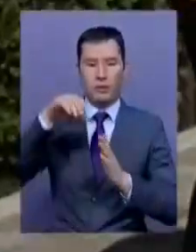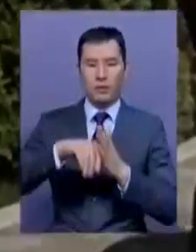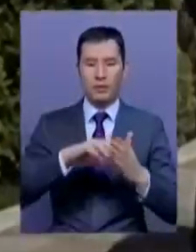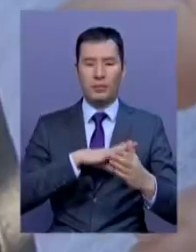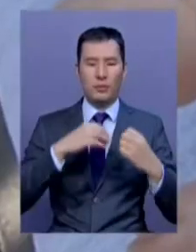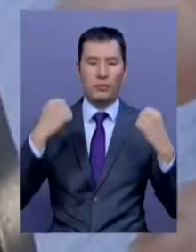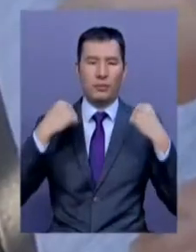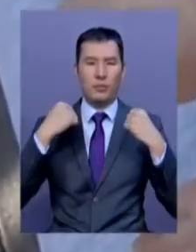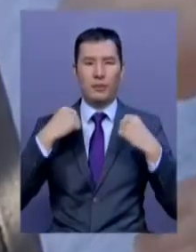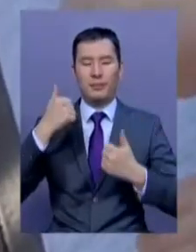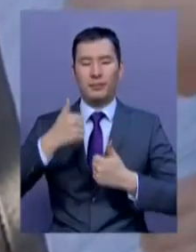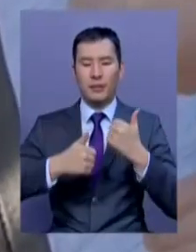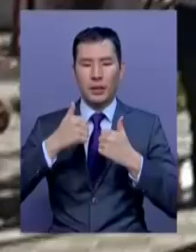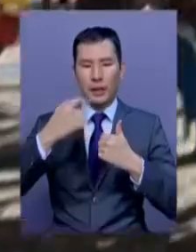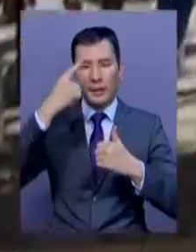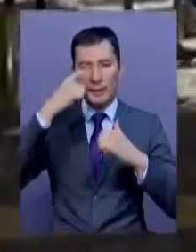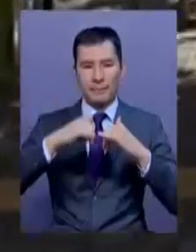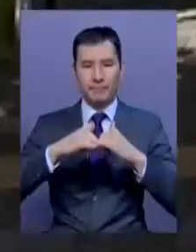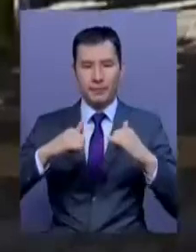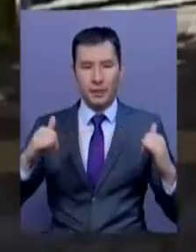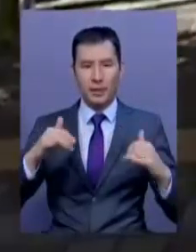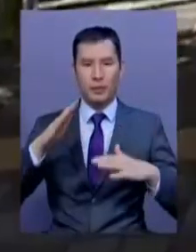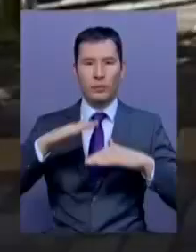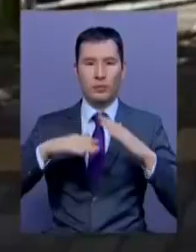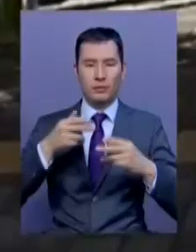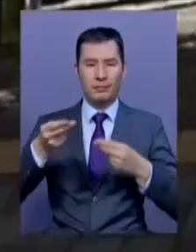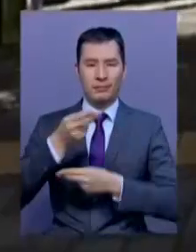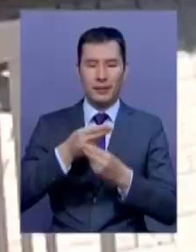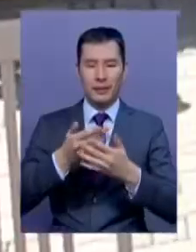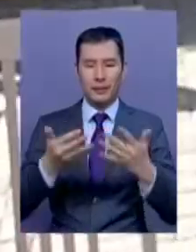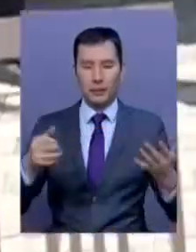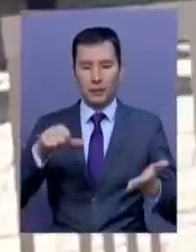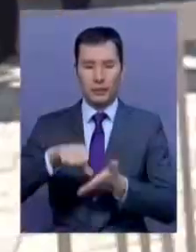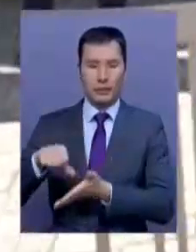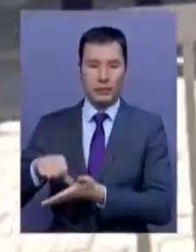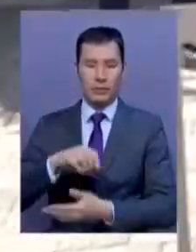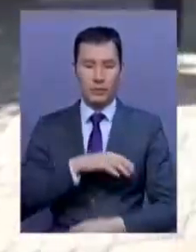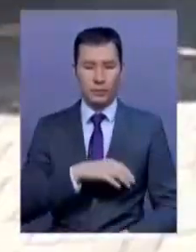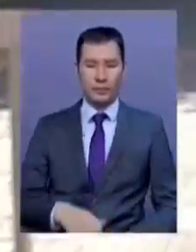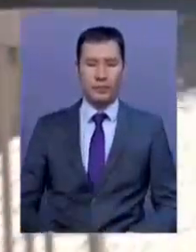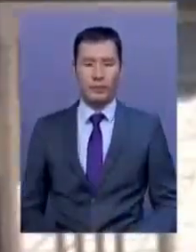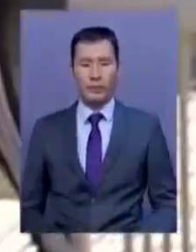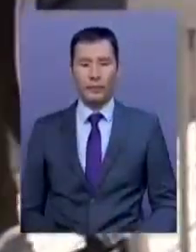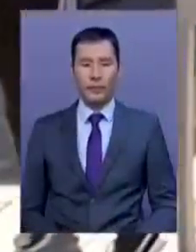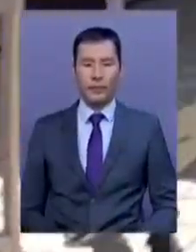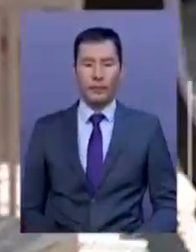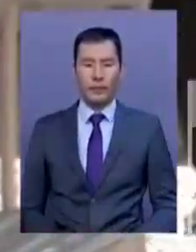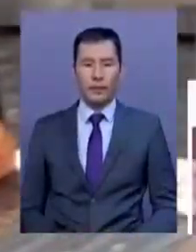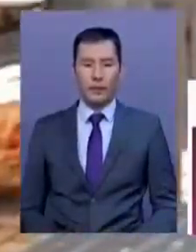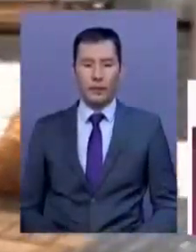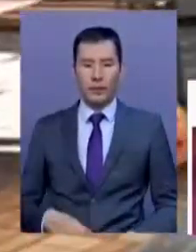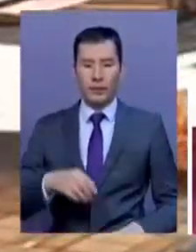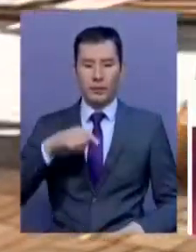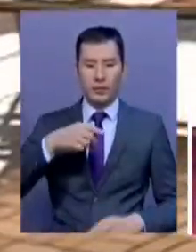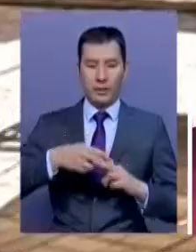өтіп, ақыл ойды дамыту, өнер көрсетуден де барлығы сайысқа түсті. Отбасы ол махаббат, отбасы ол жылулық. Осындай